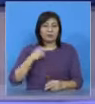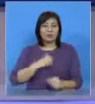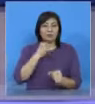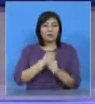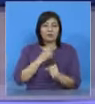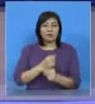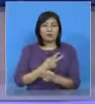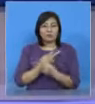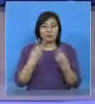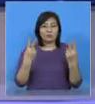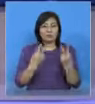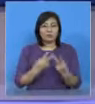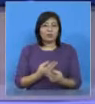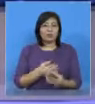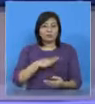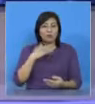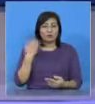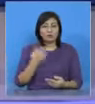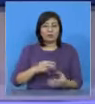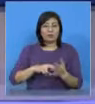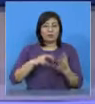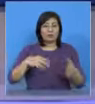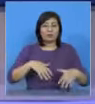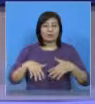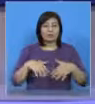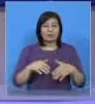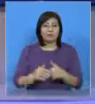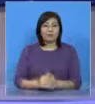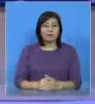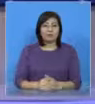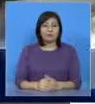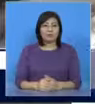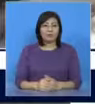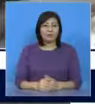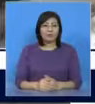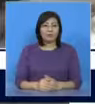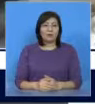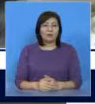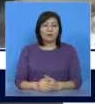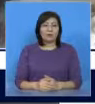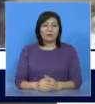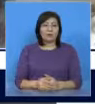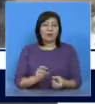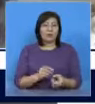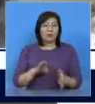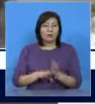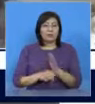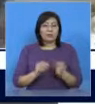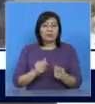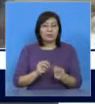работе, предусмотрены определенные налоговые послабления. Сумма безналичный оборот, проходящий по ТИС,